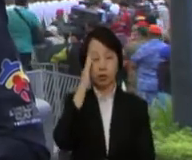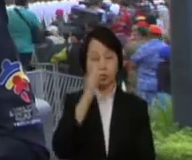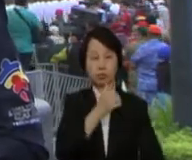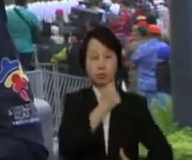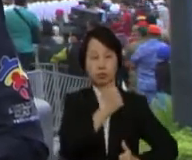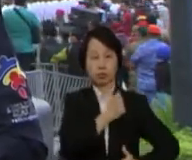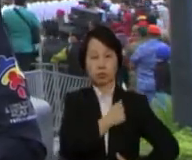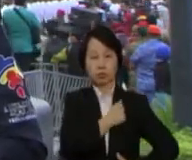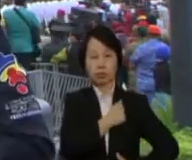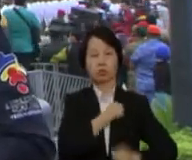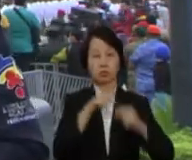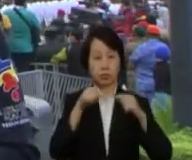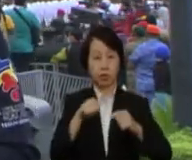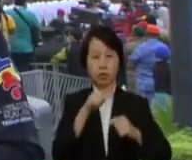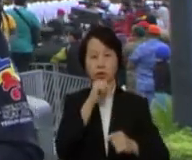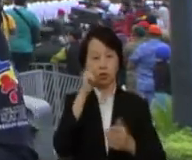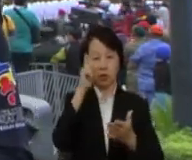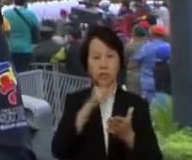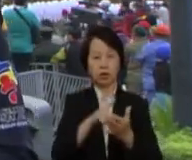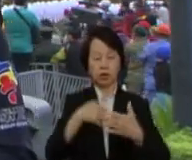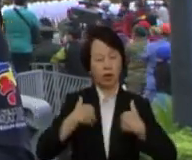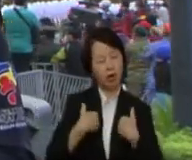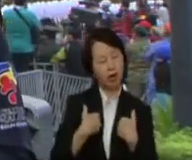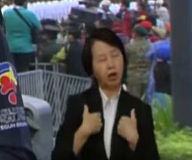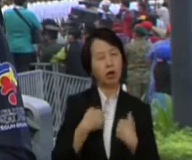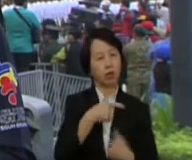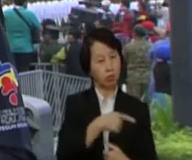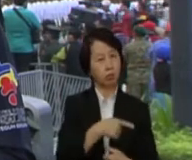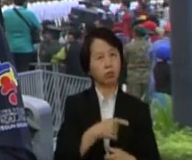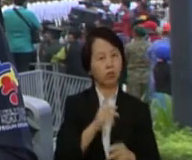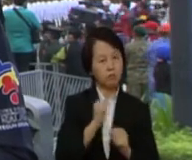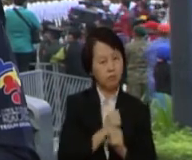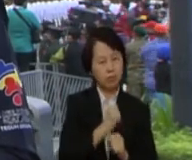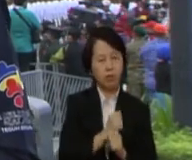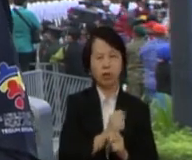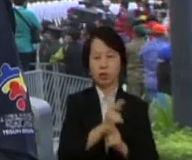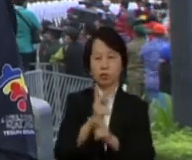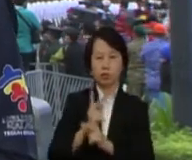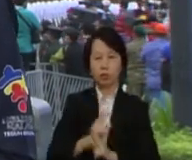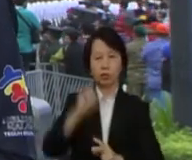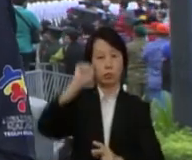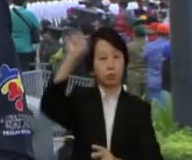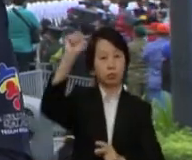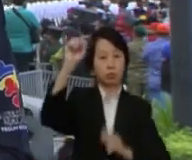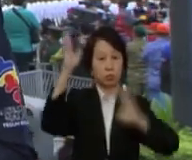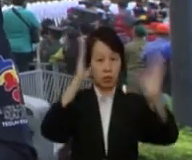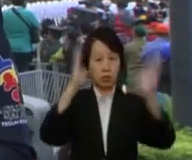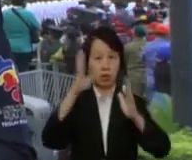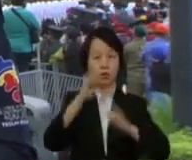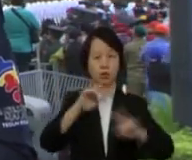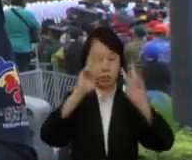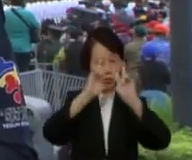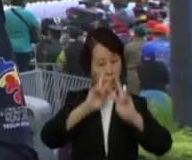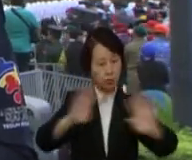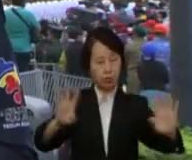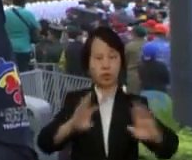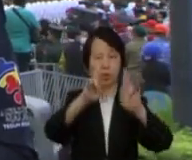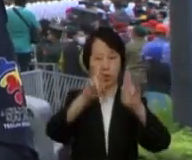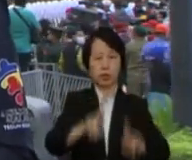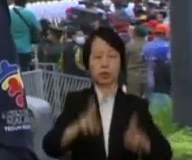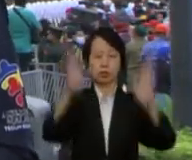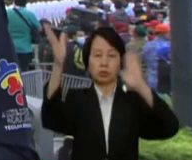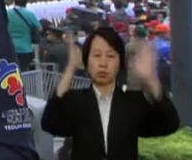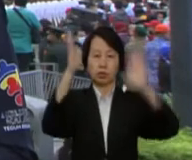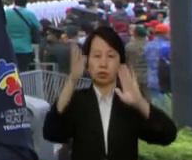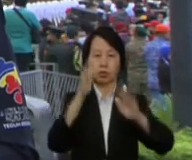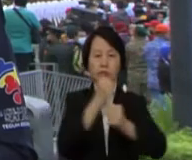negara pun mereka tidak mengenal erti lelah mahupun penat untuk menjaga kedaulatan negara dan keamanan rakyat